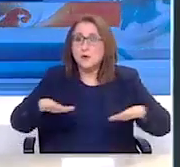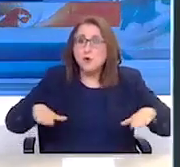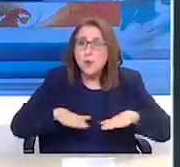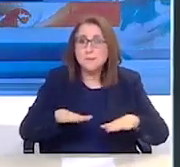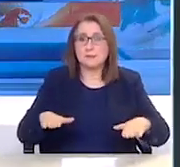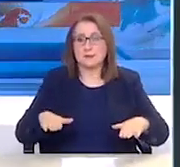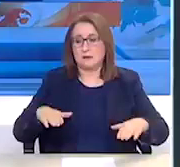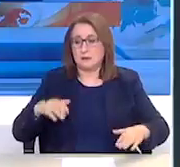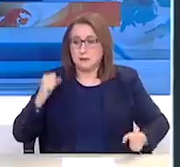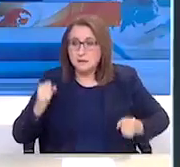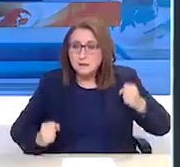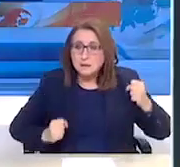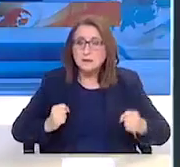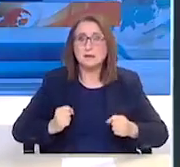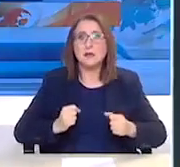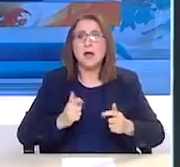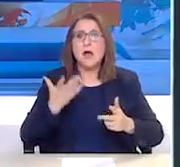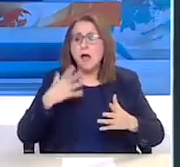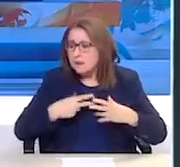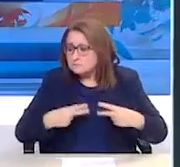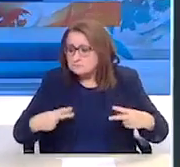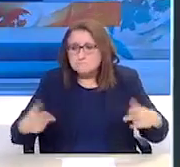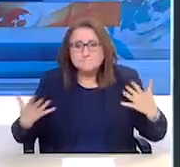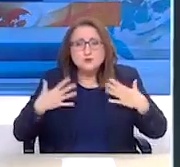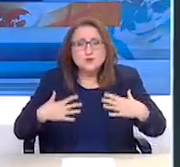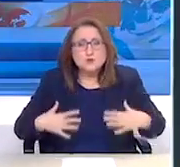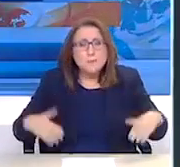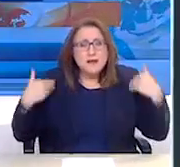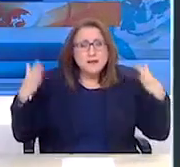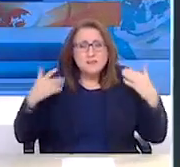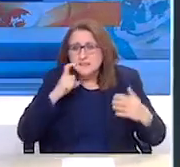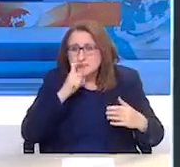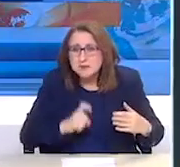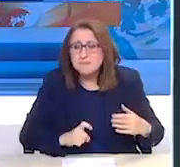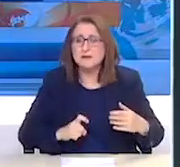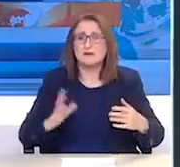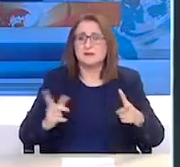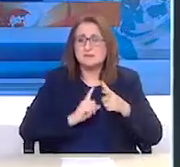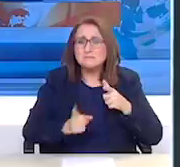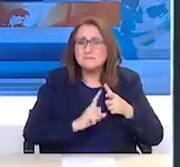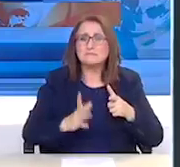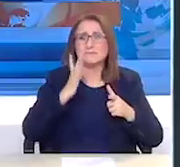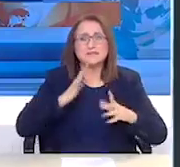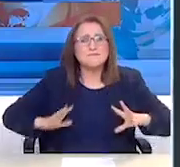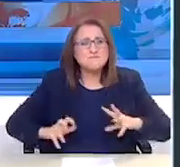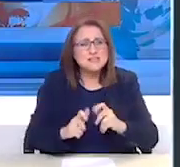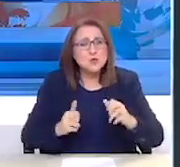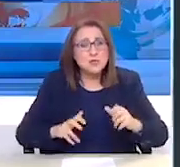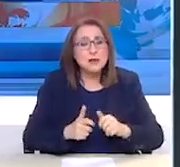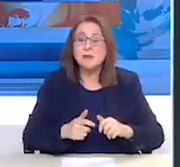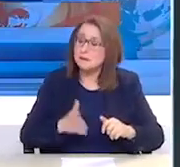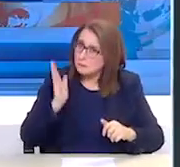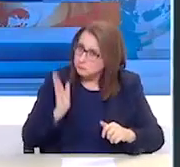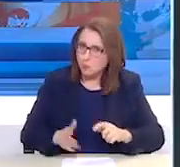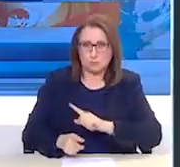άλλους τρόπους αποκατάστασης. Θα πρέπει να είναι ξεκάθαρο ότι θα πρέπει να συνοδεύει την άσκησή τους αυτή τόσο το απαραίτητο πιστοποιητικό, όσο